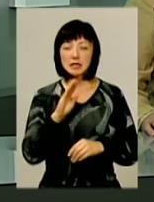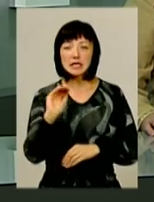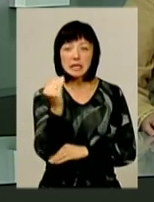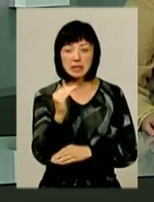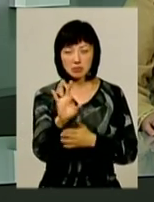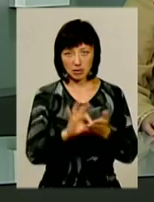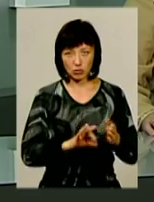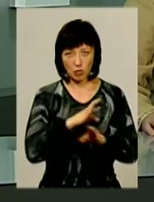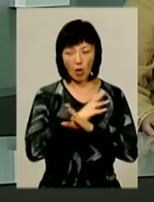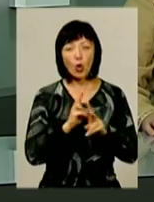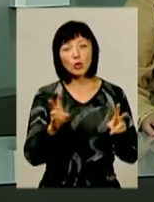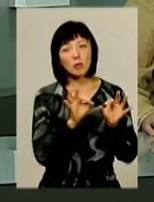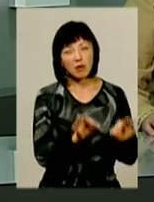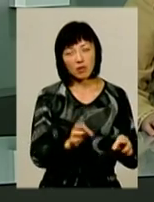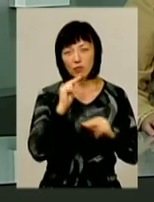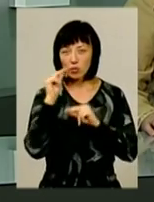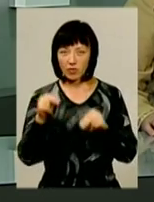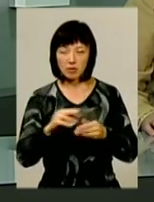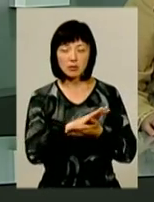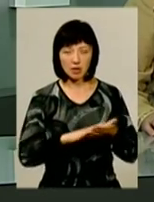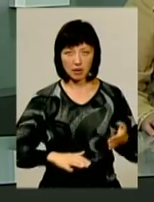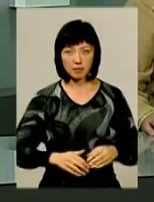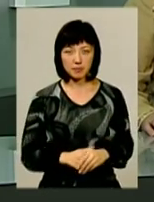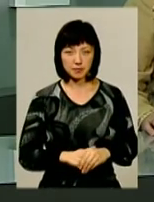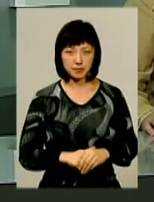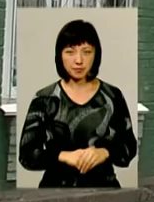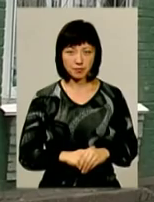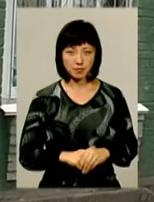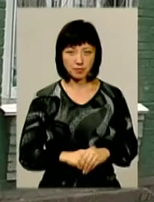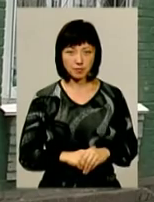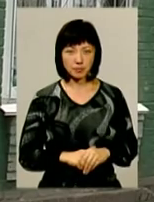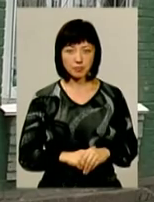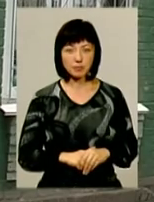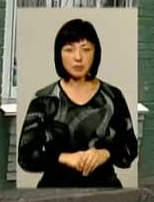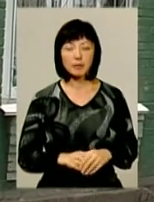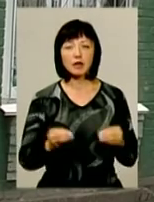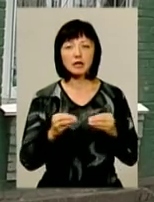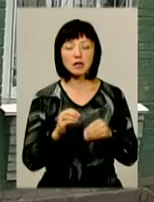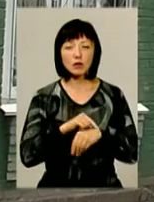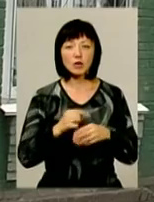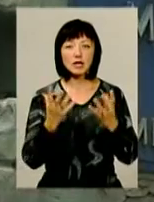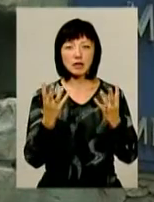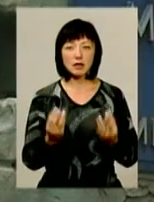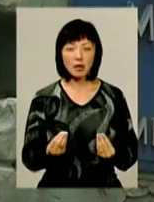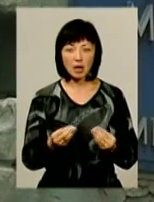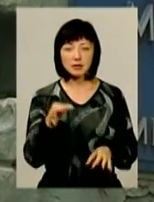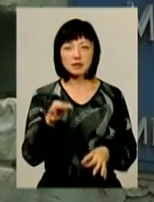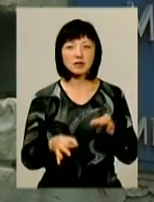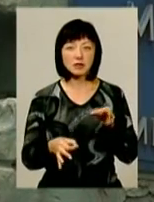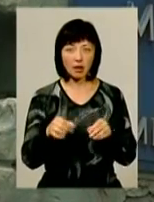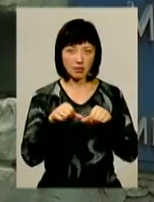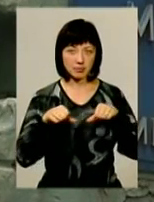місці. Про те, хто правий, а хто винуватий – далі. 10-та година дня – зала судових